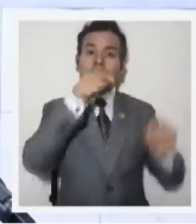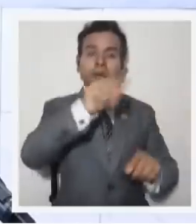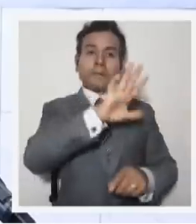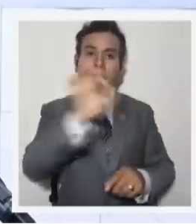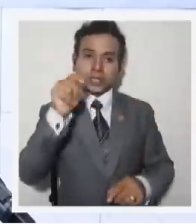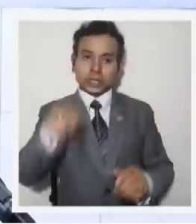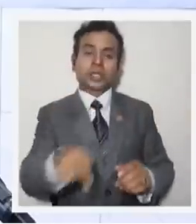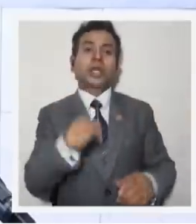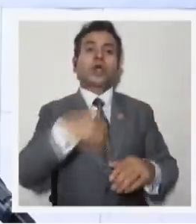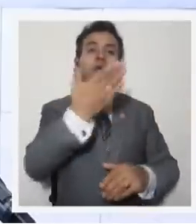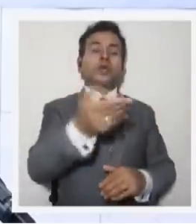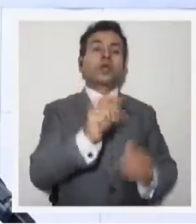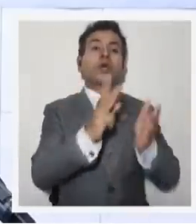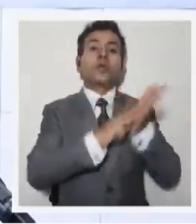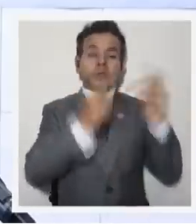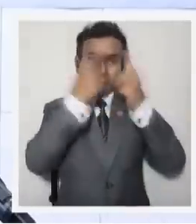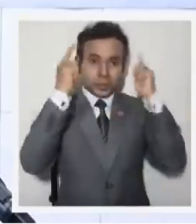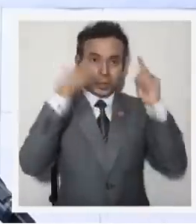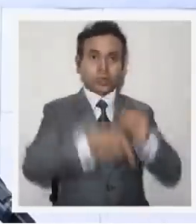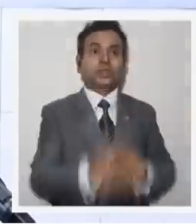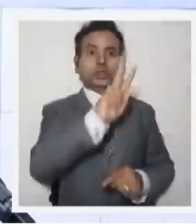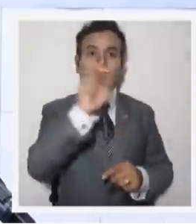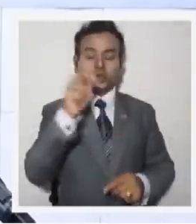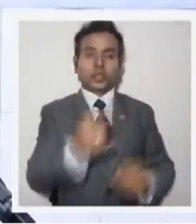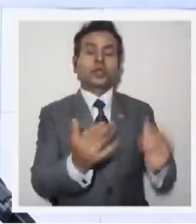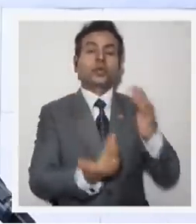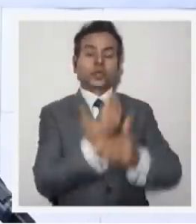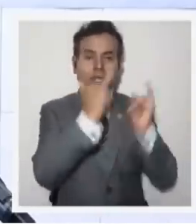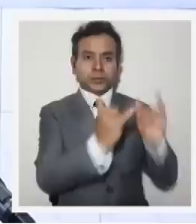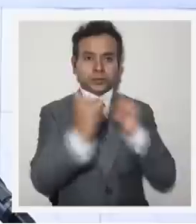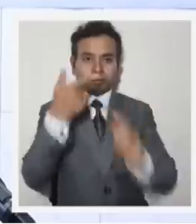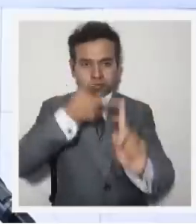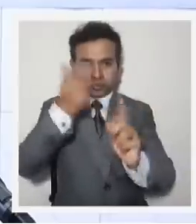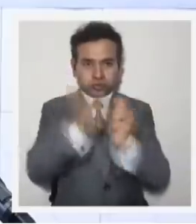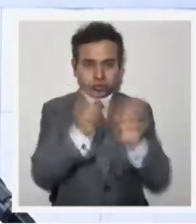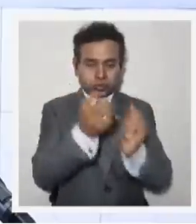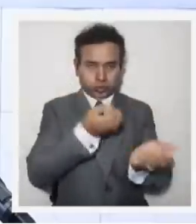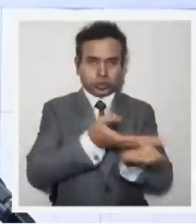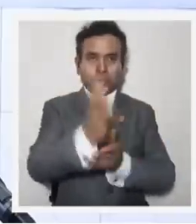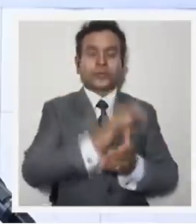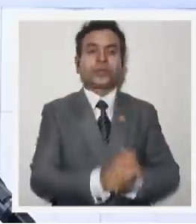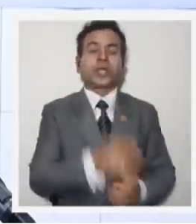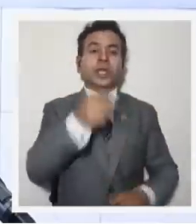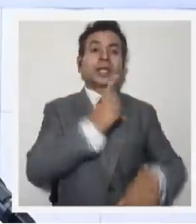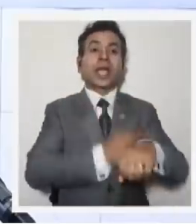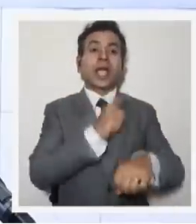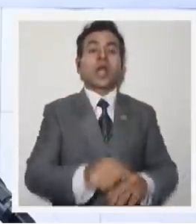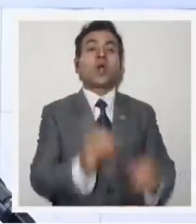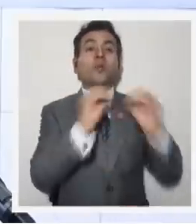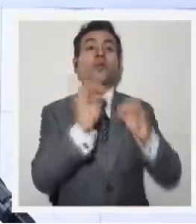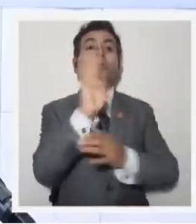8634টি, এছাড়া ময়মনসিংহ মেডিকেল কলেজ হাসপাতালে 500টি এবং ময়মনসিংহ নার্সিং ডরমেটারিতে আরও 200টি আইসোলেশন শয্যার প্রস্তুতি